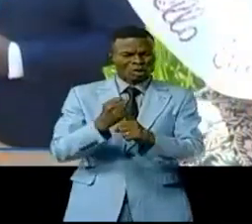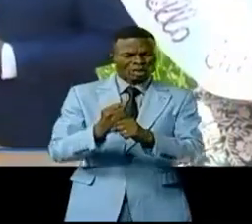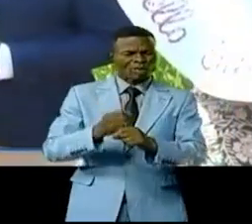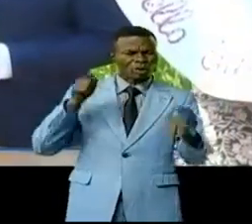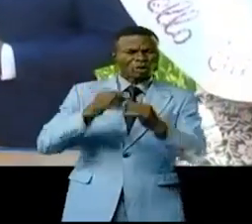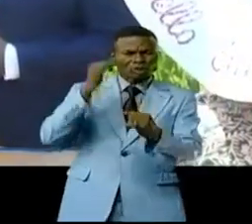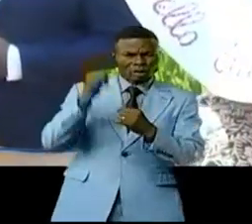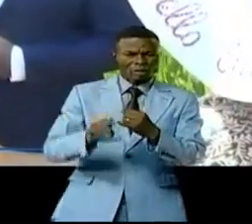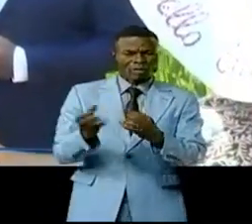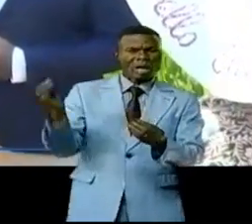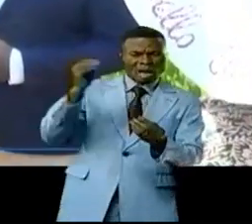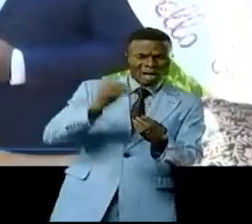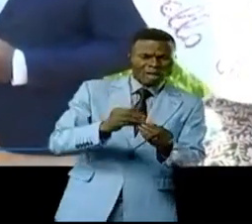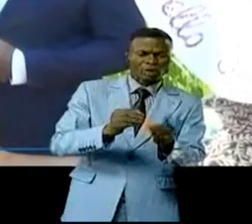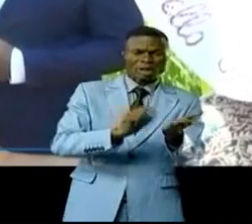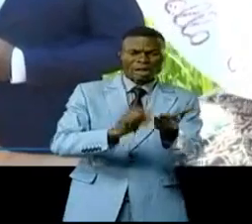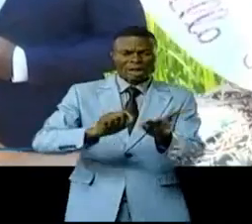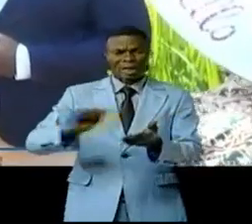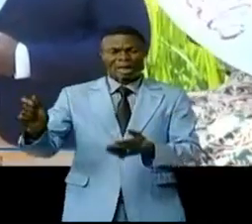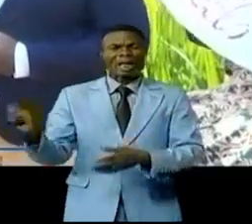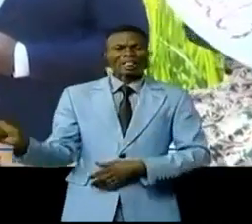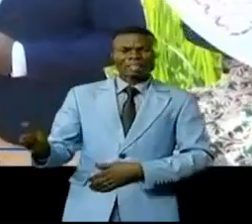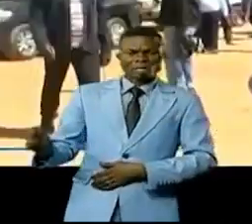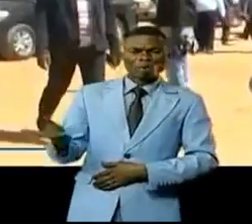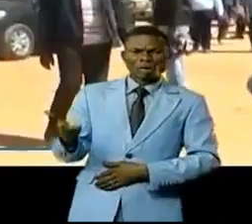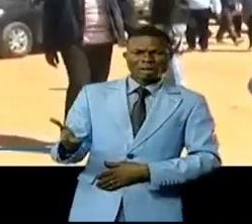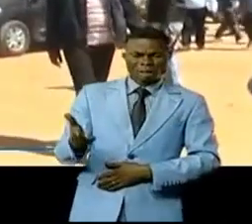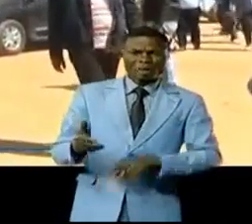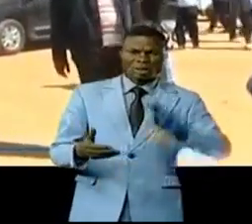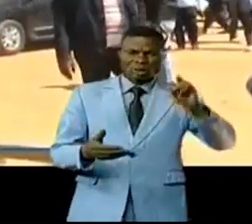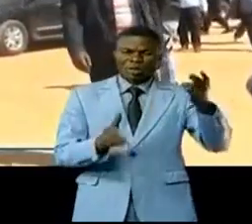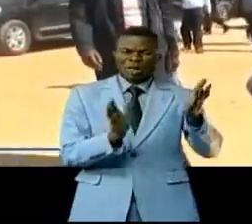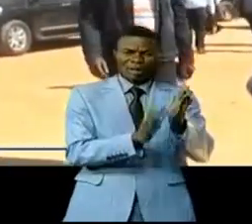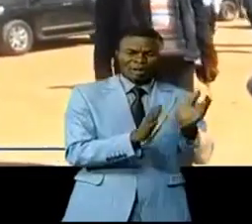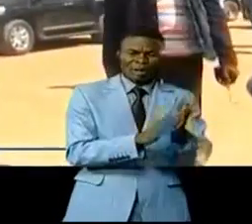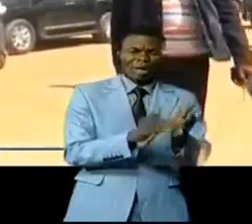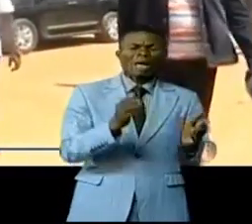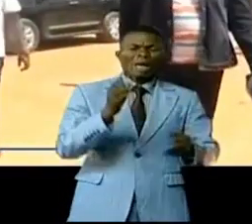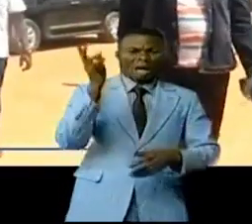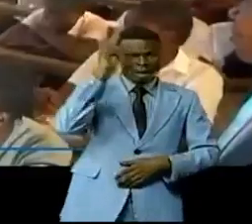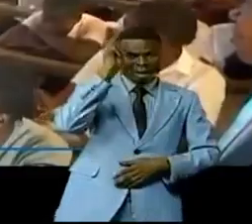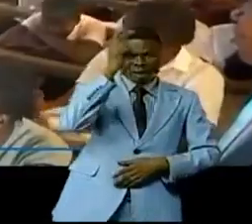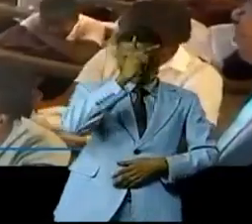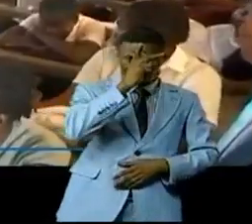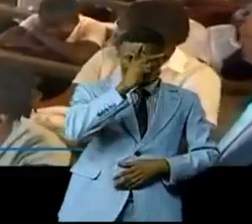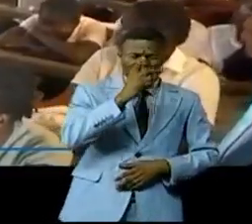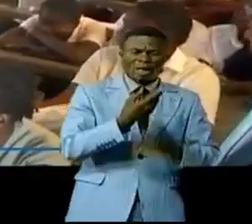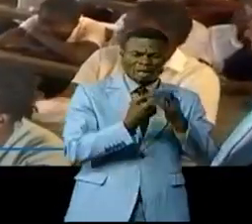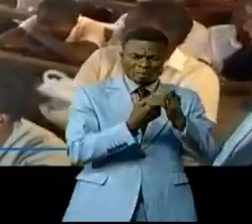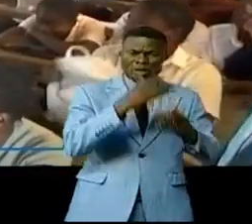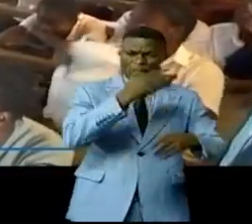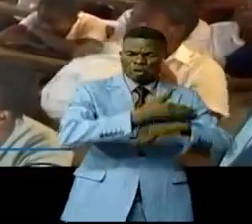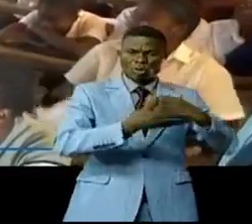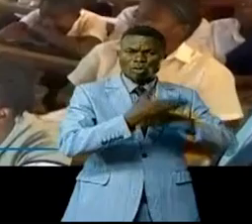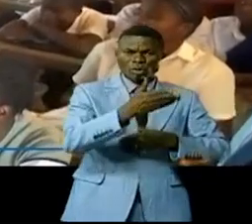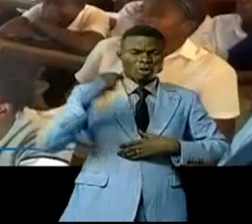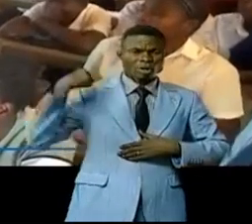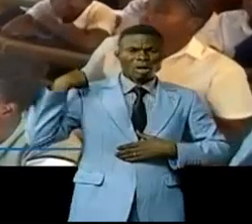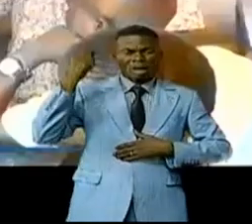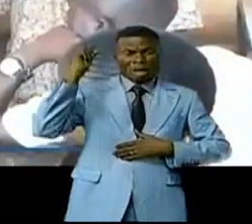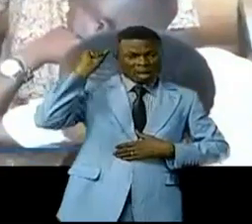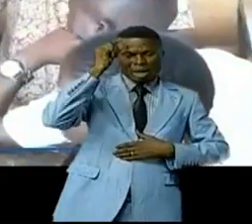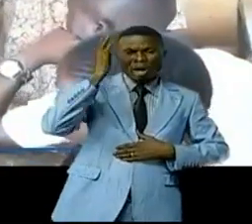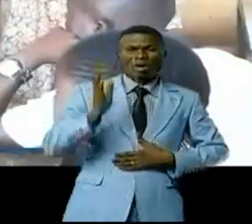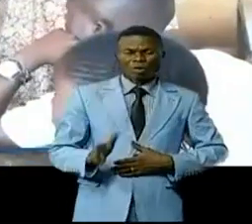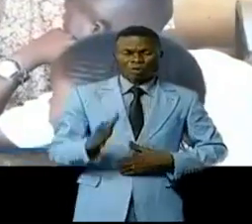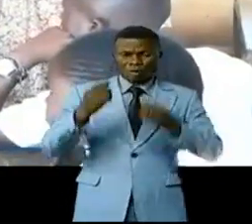d'ajouter d'autres salles de classe et des latrines. Quant à la seconde, l'école Katanga, elle sera entièrement réhabilitée. Le gouverneur Jacques Abulakatoué s'est